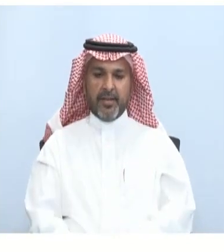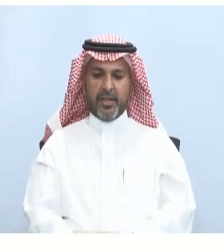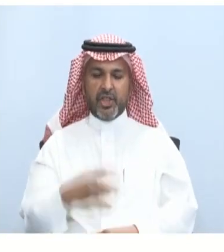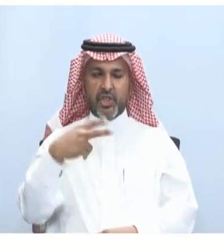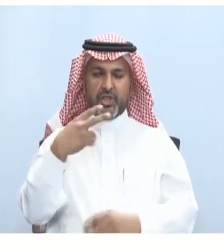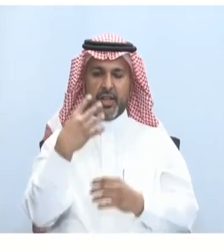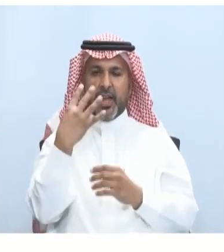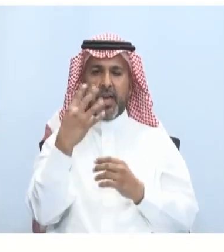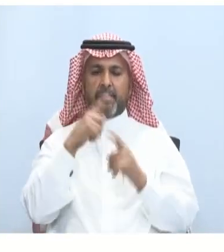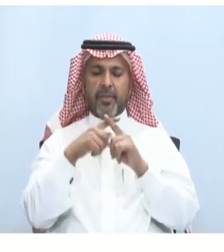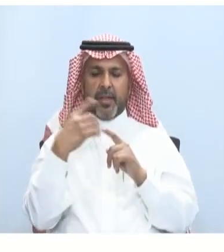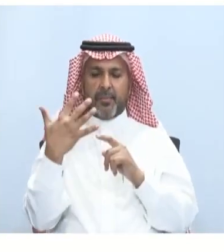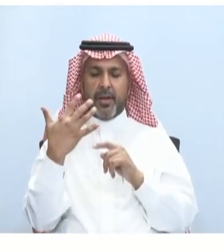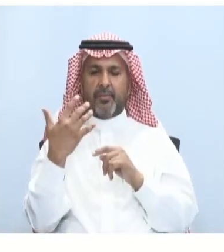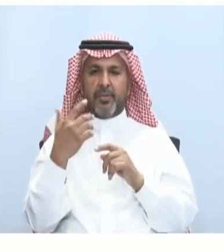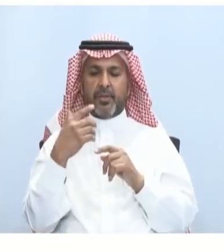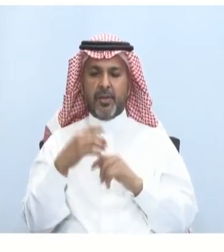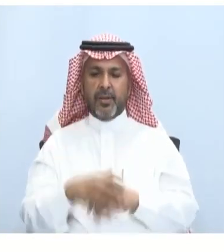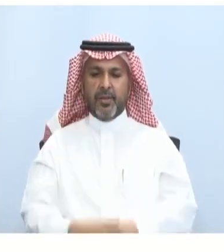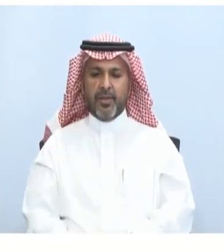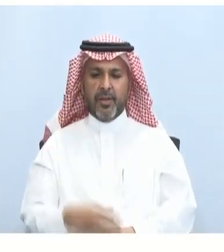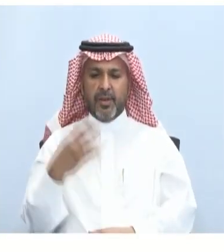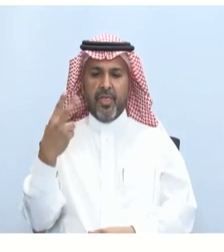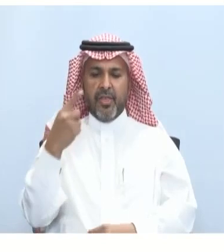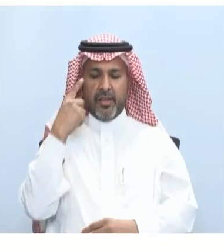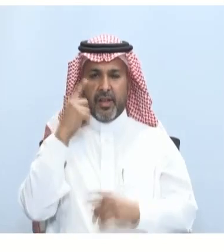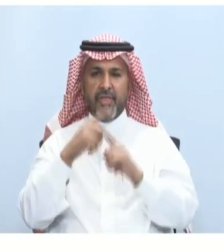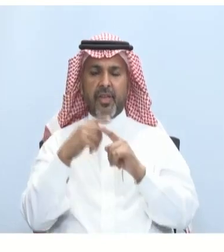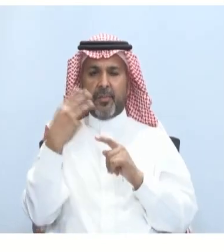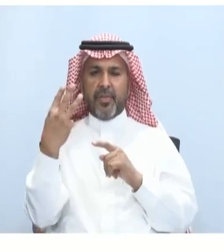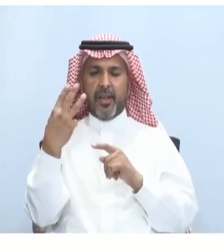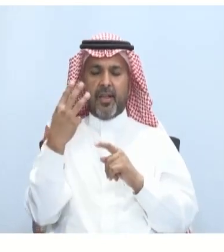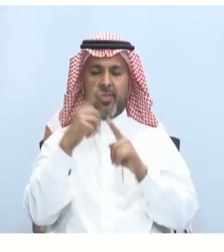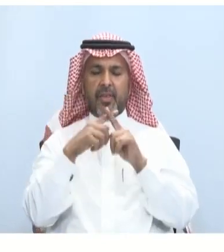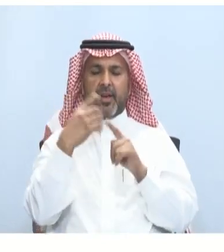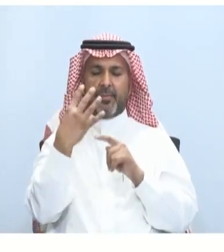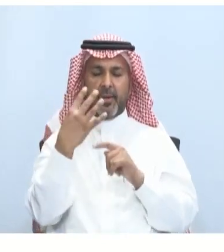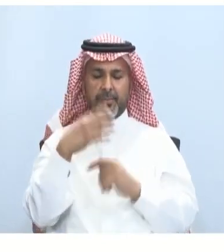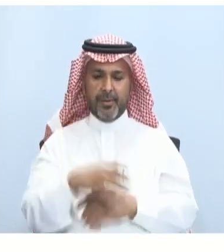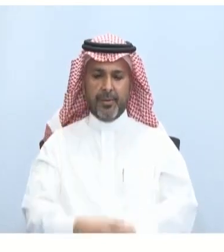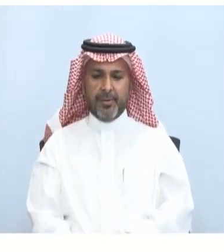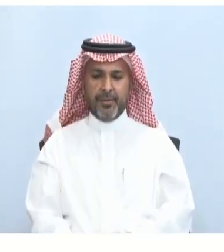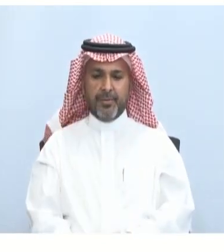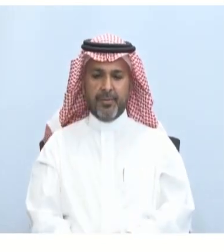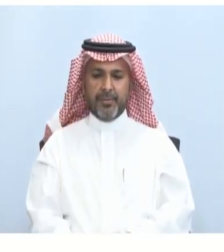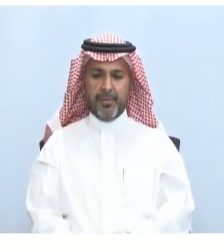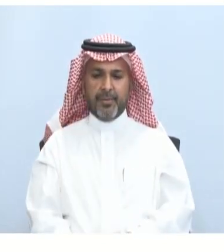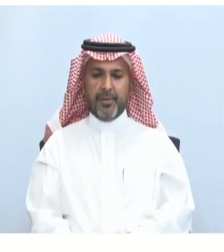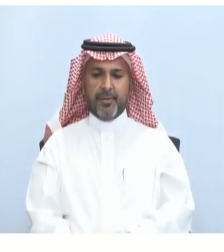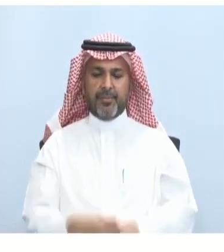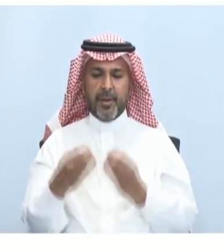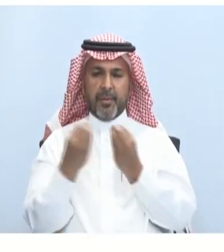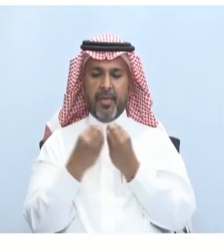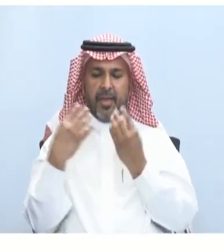خمسه والاثنى عشر حللناها الى اربع ثلاثه صارت عندي الاربعه كم مره لو